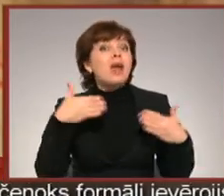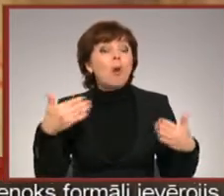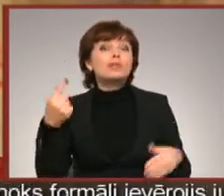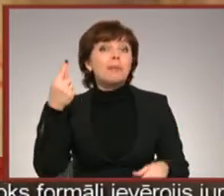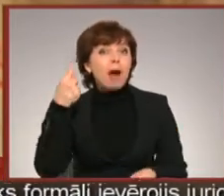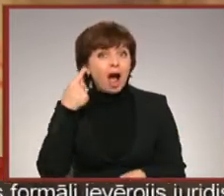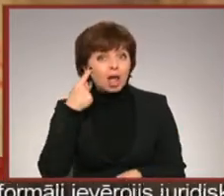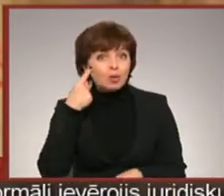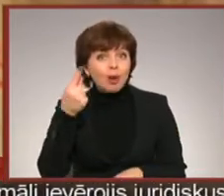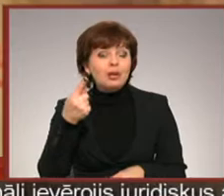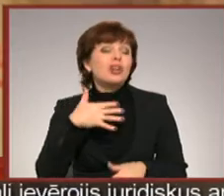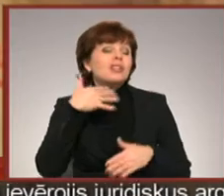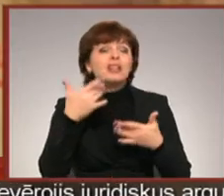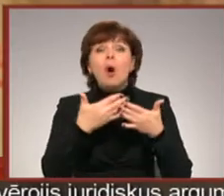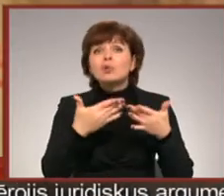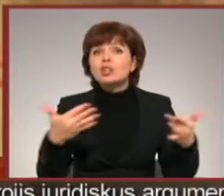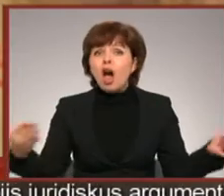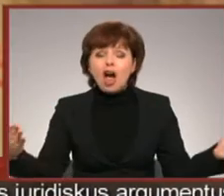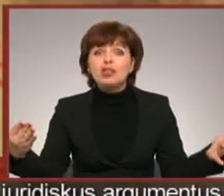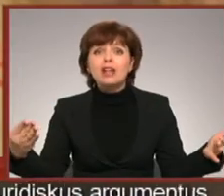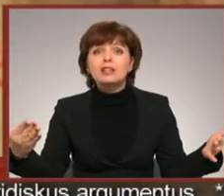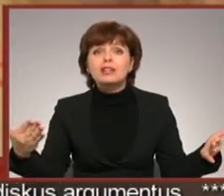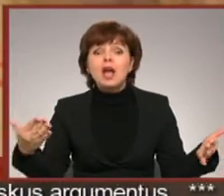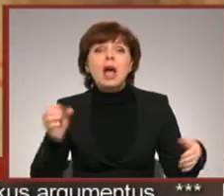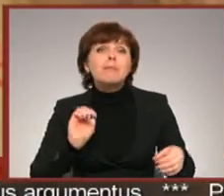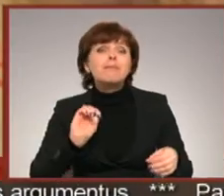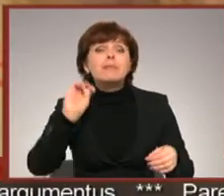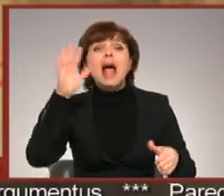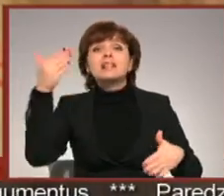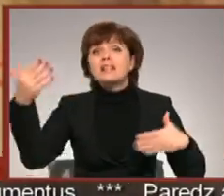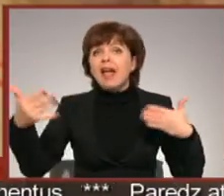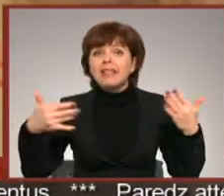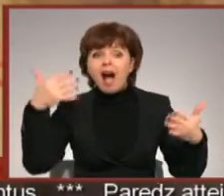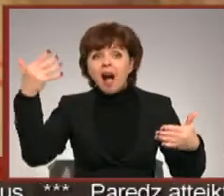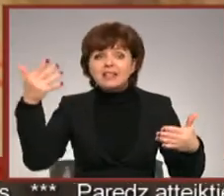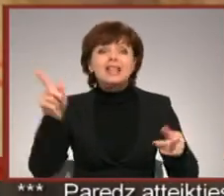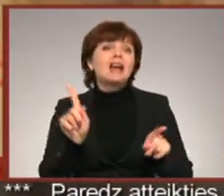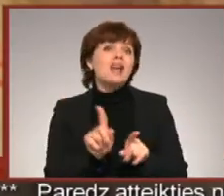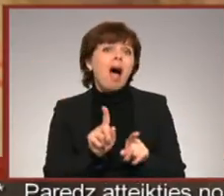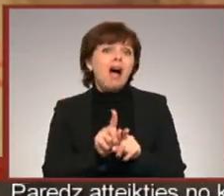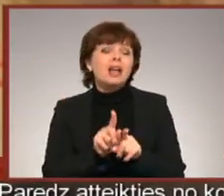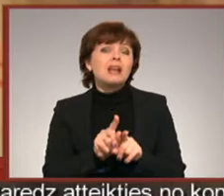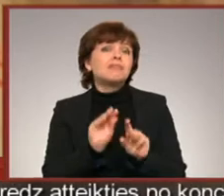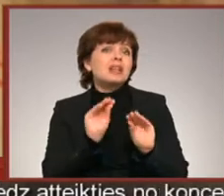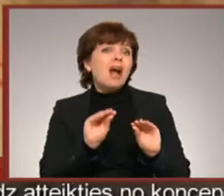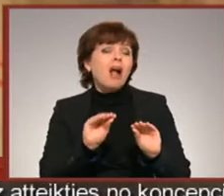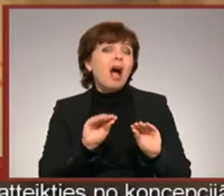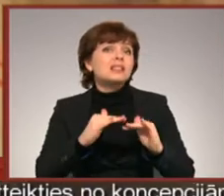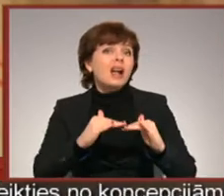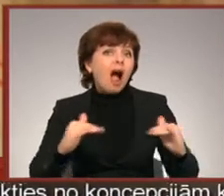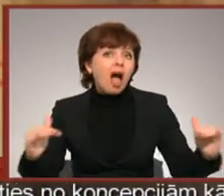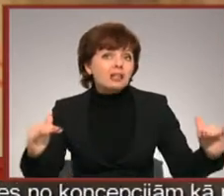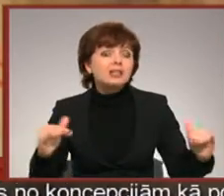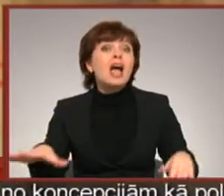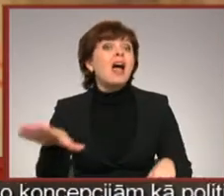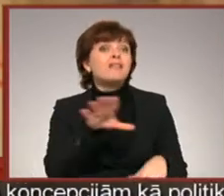tik daudz dažādas prezentācijas. Un vēl klāts galds, tā kā es domāju, ka visi